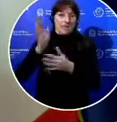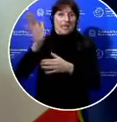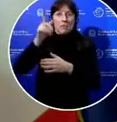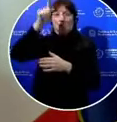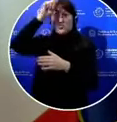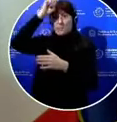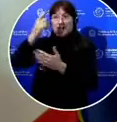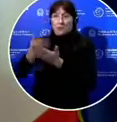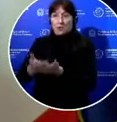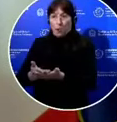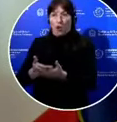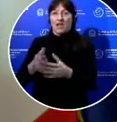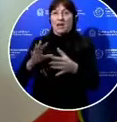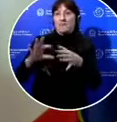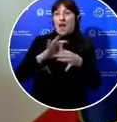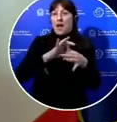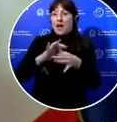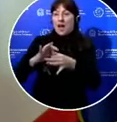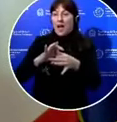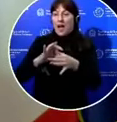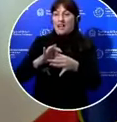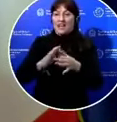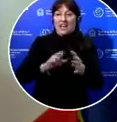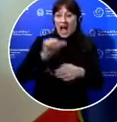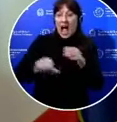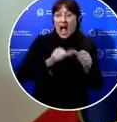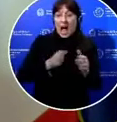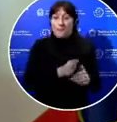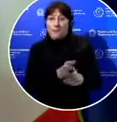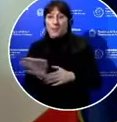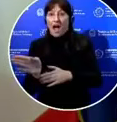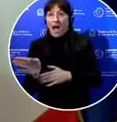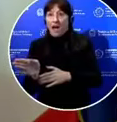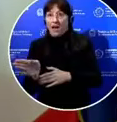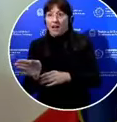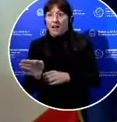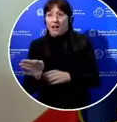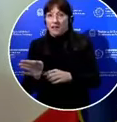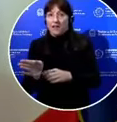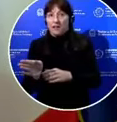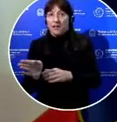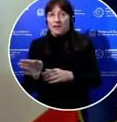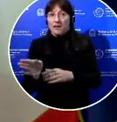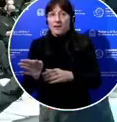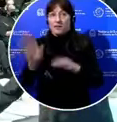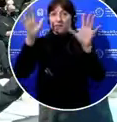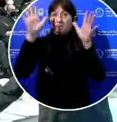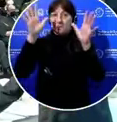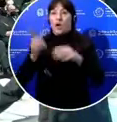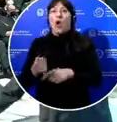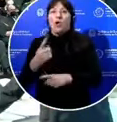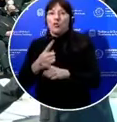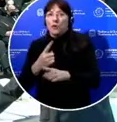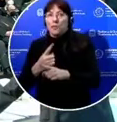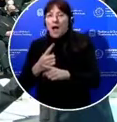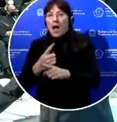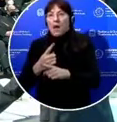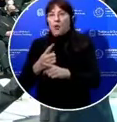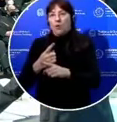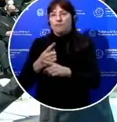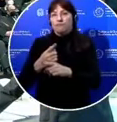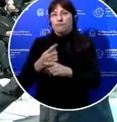cambiare profondamente linea su questo fronte, credo che sia inevitabile